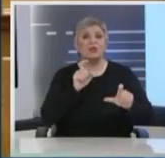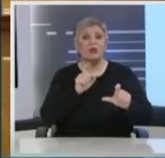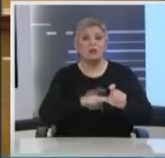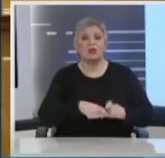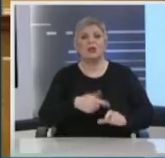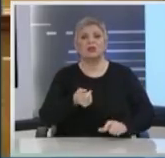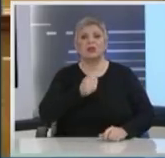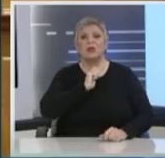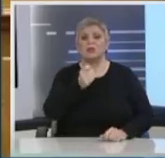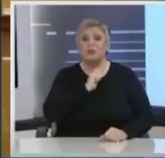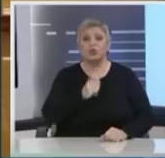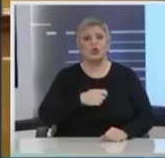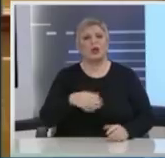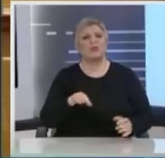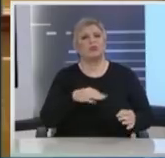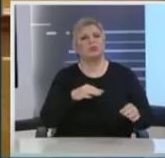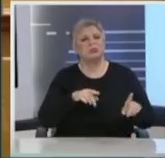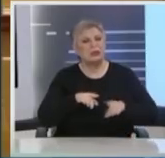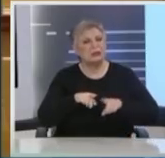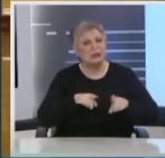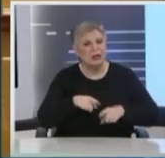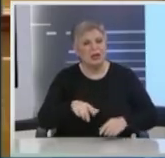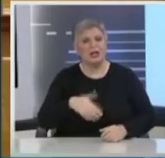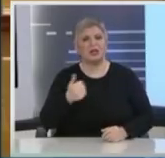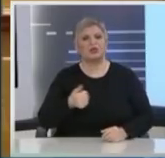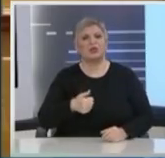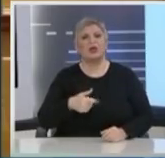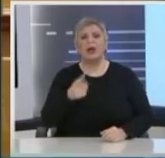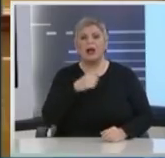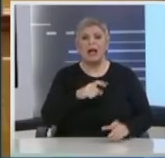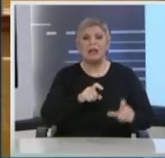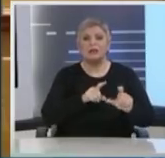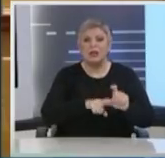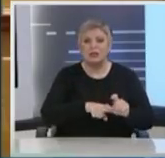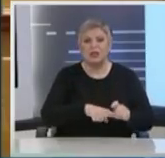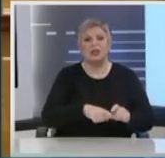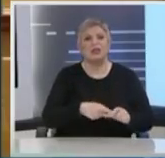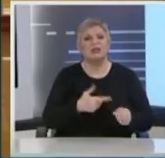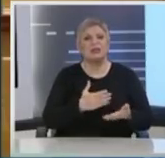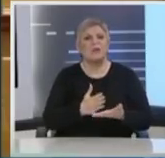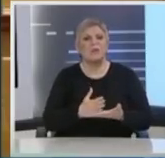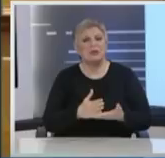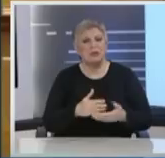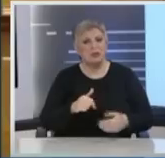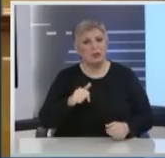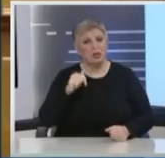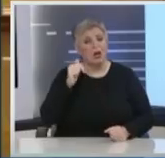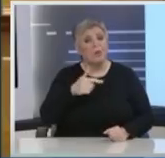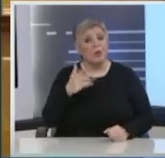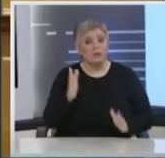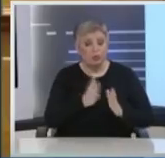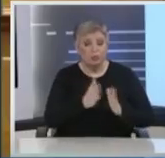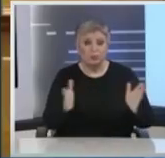δημοσιογράφων, δημοσίων σχέσεων, μεσολαβήτριες εταιρείες οι οποίες πήραν λεφτά σε συγκεκριμένες